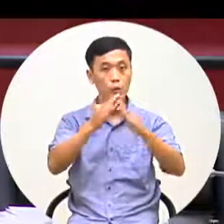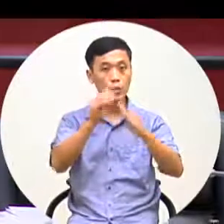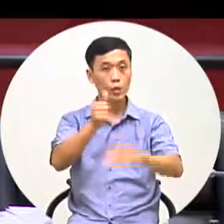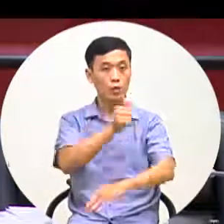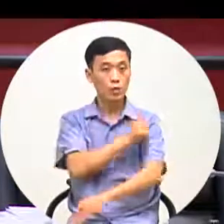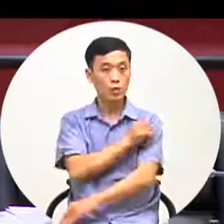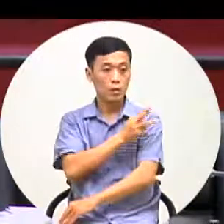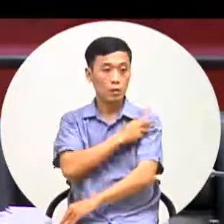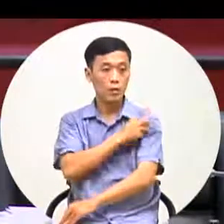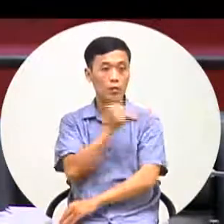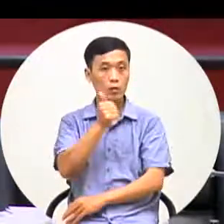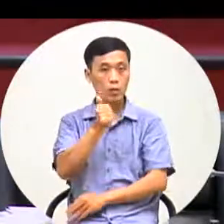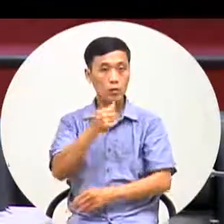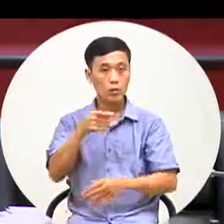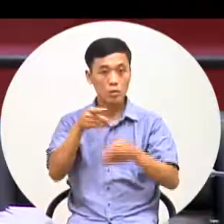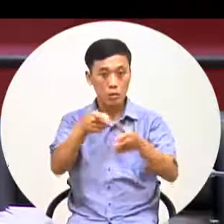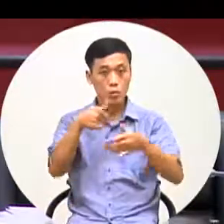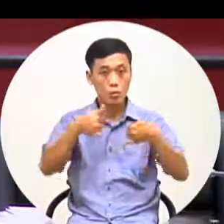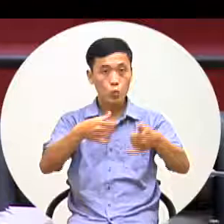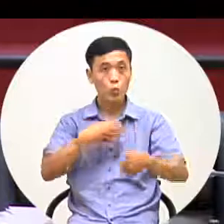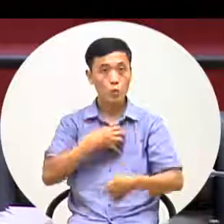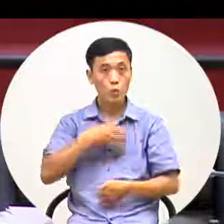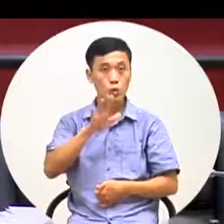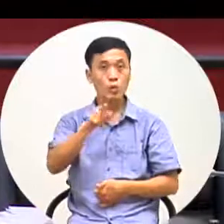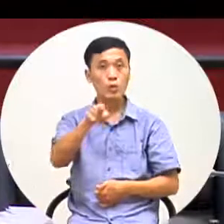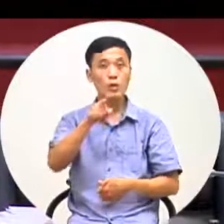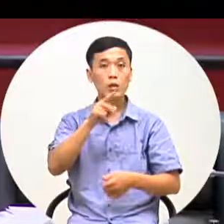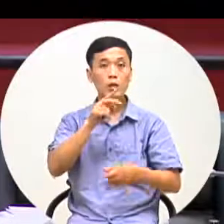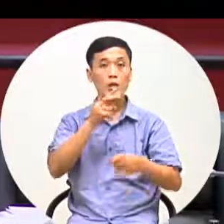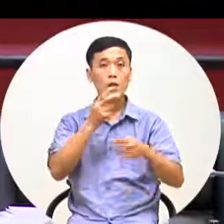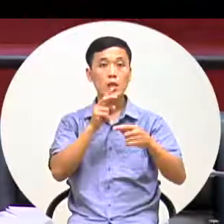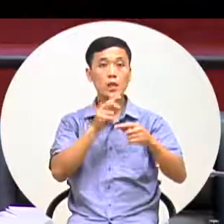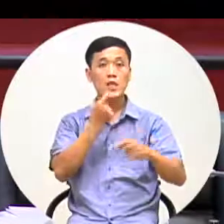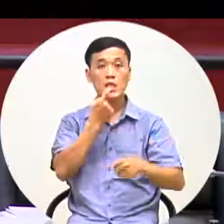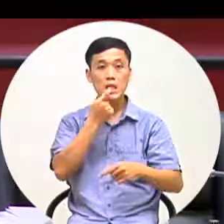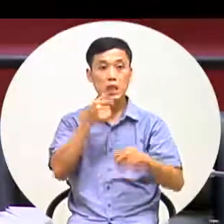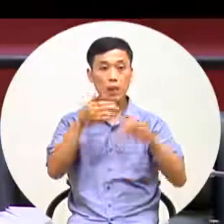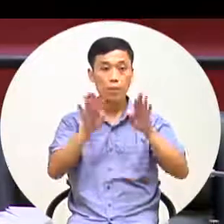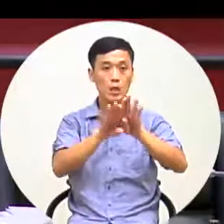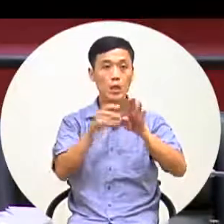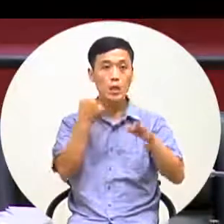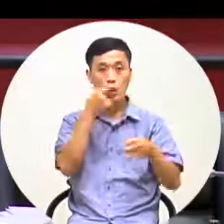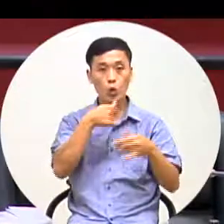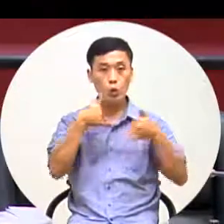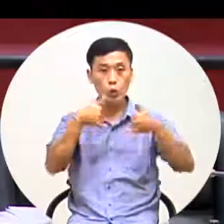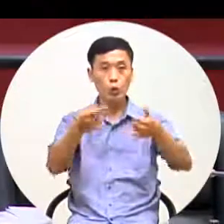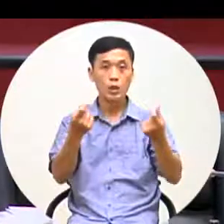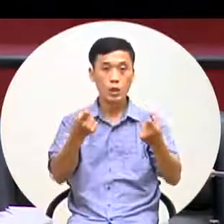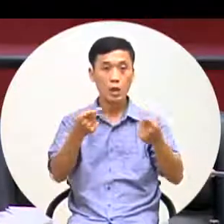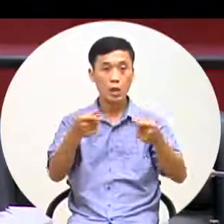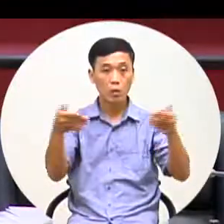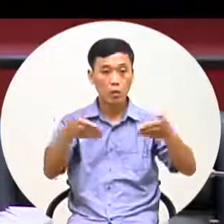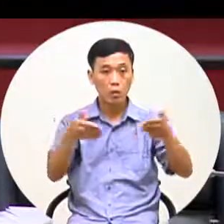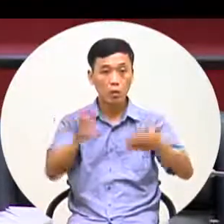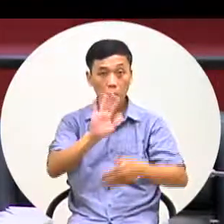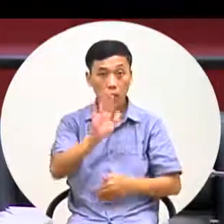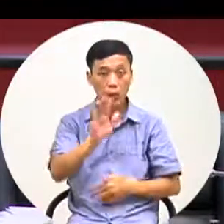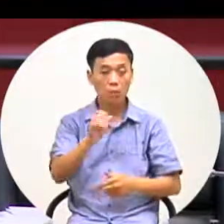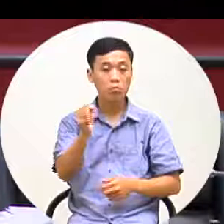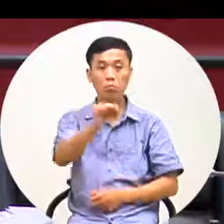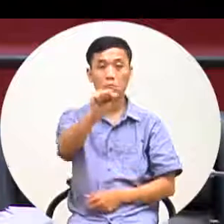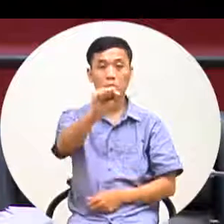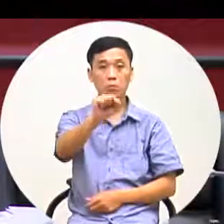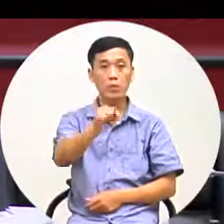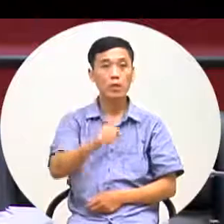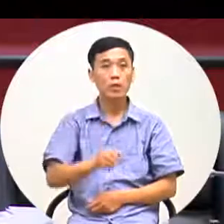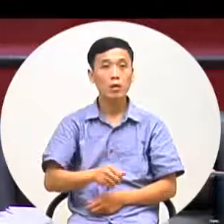个真的它跟衙门口道路一样啊，不做真的不行，好，不做真的不行，那不要出人命哈，到时就